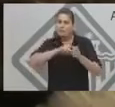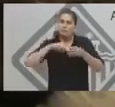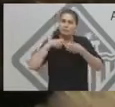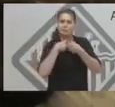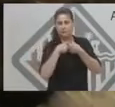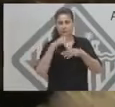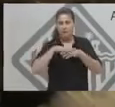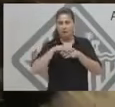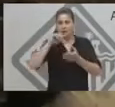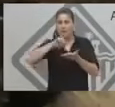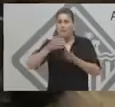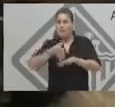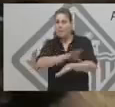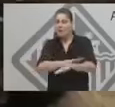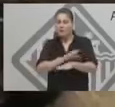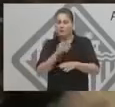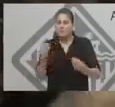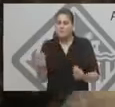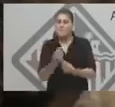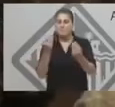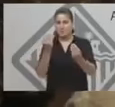en la construcció d'una Palma més estimada.